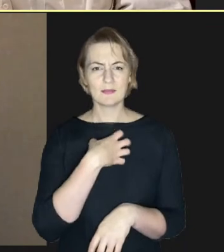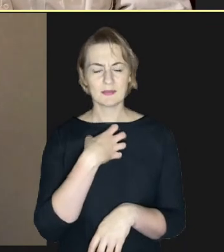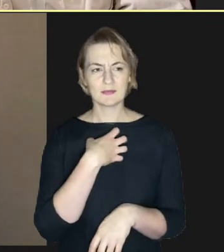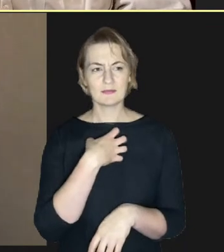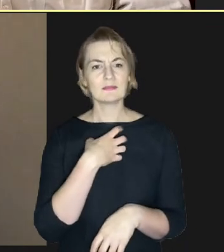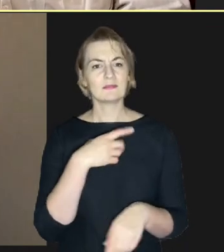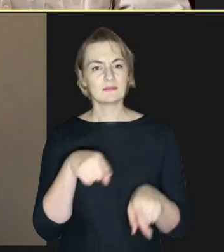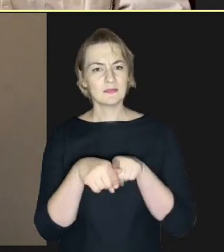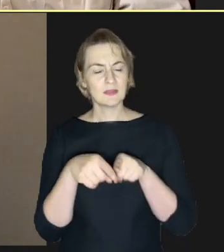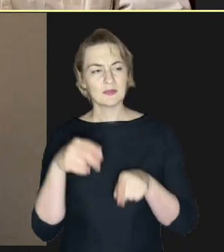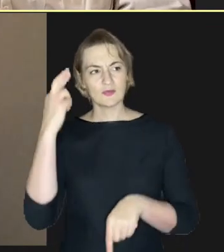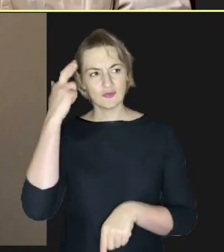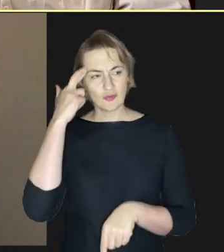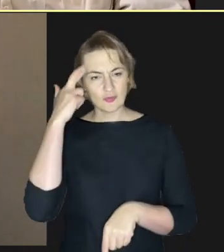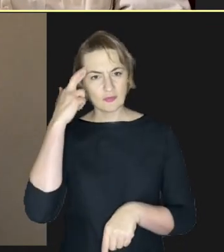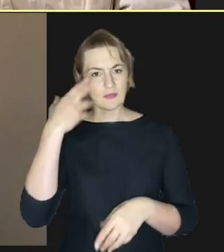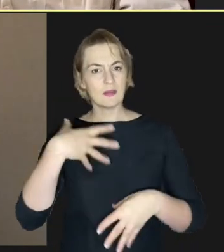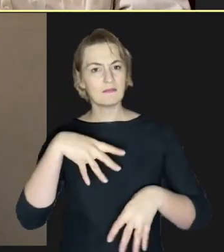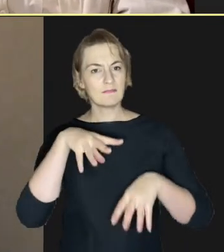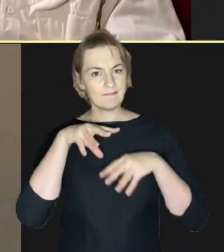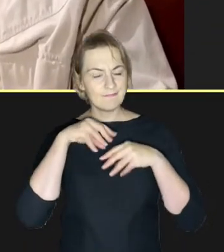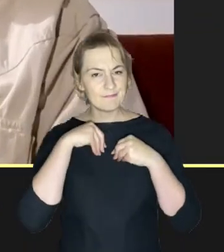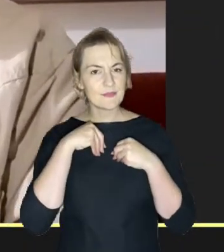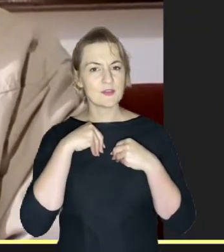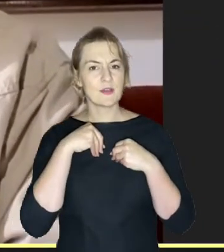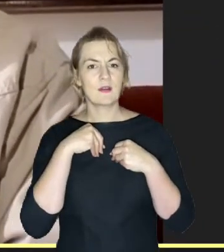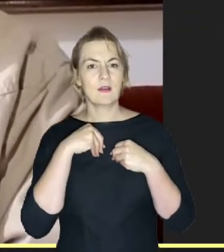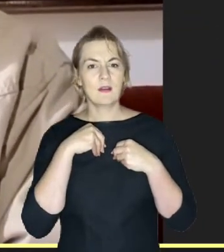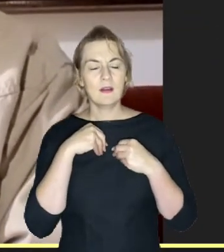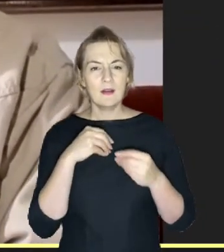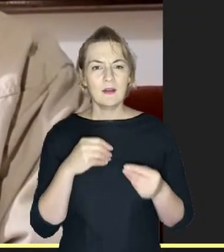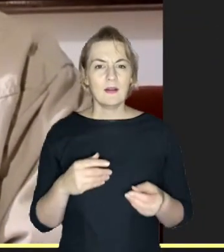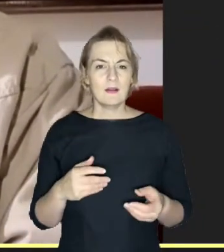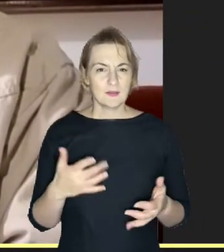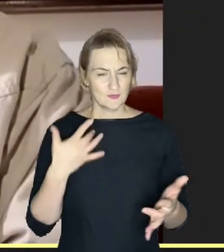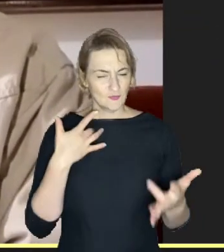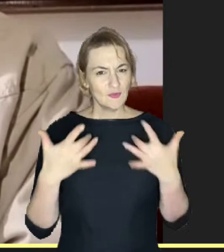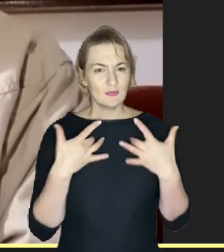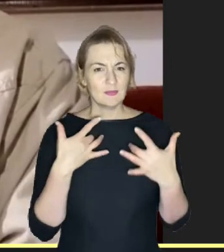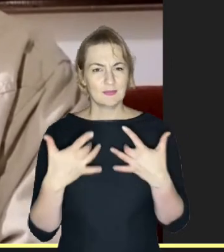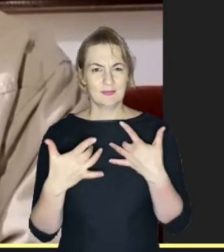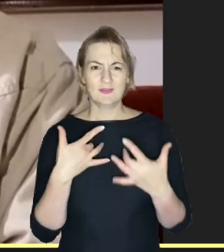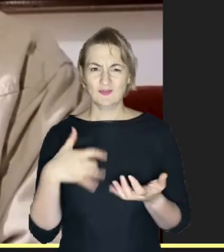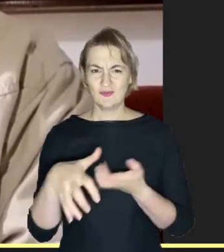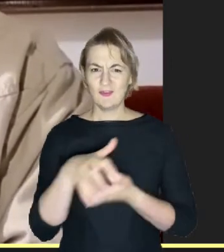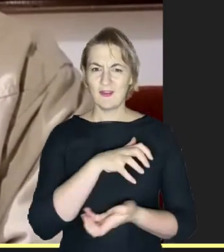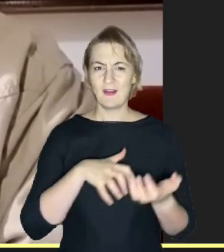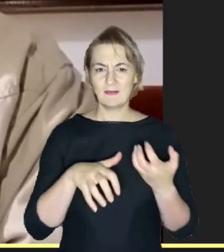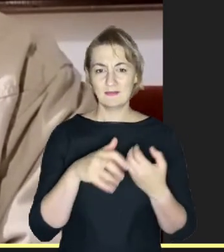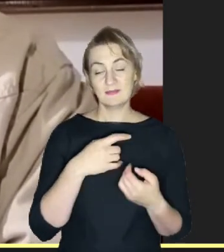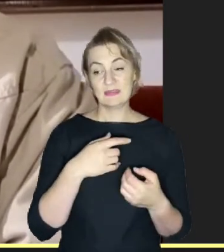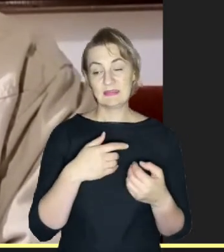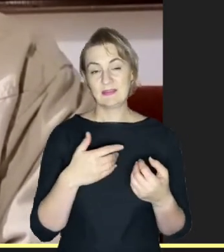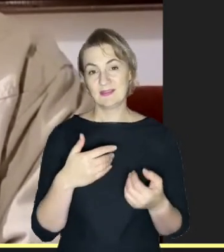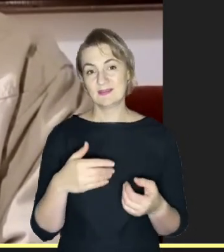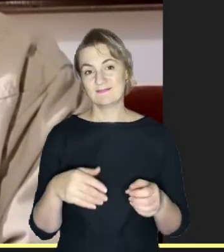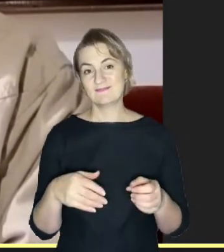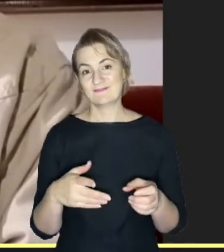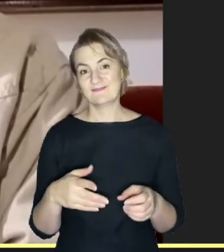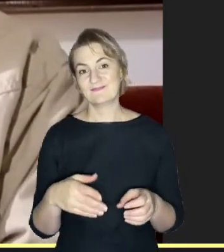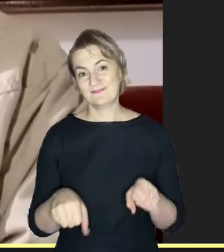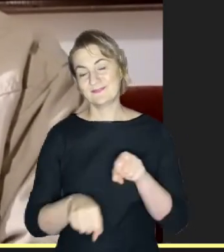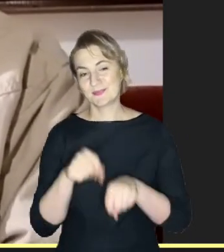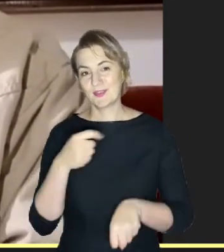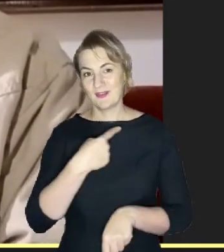całe tą ogromną część cierpienia, które jest naszym udziałem, ale też za naszą